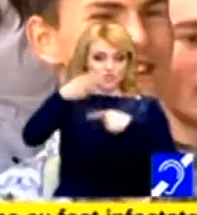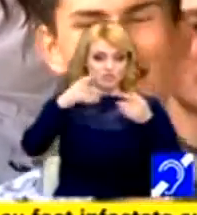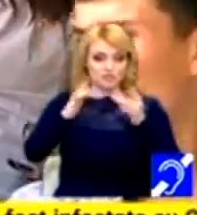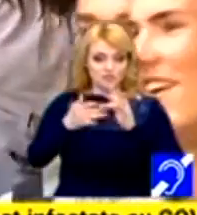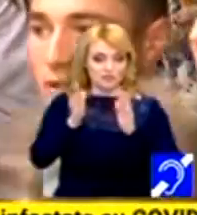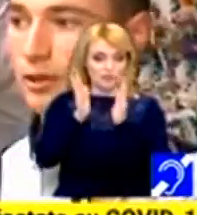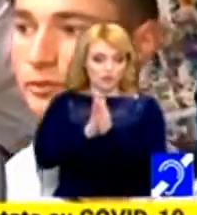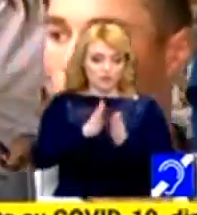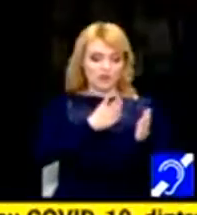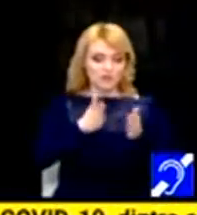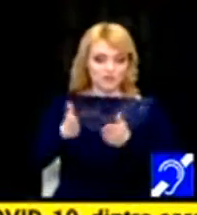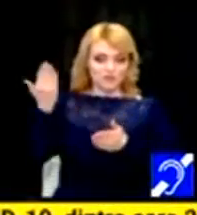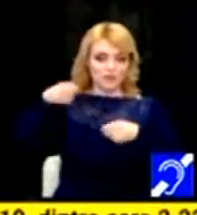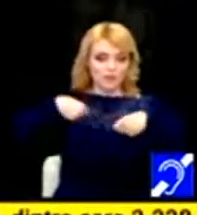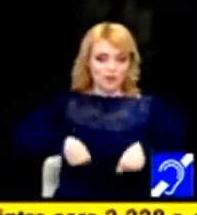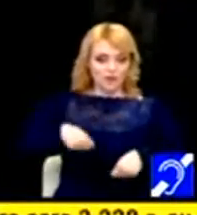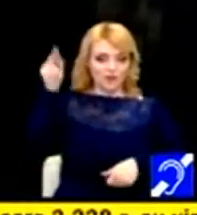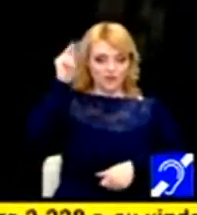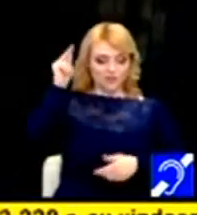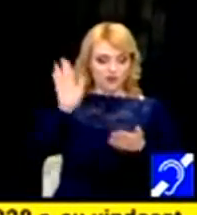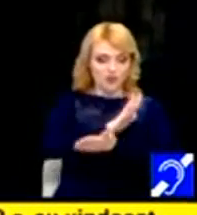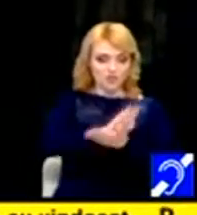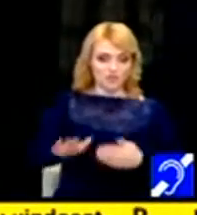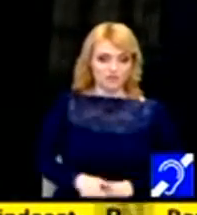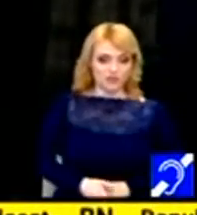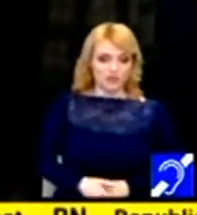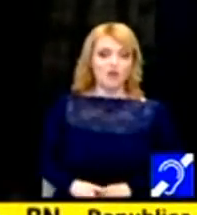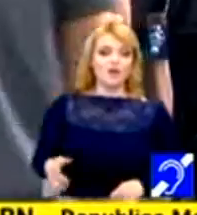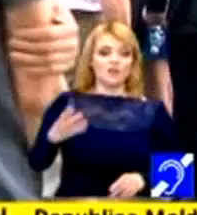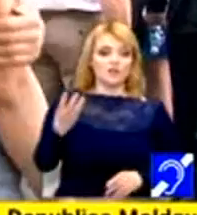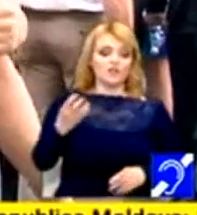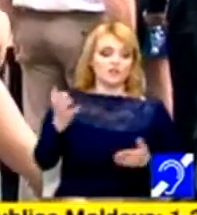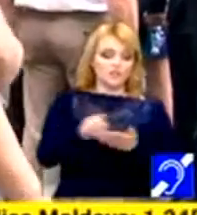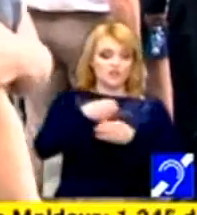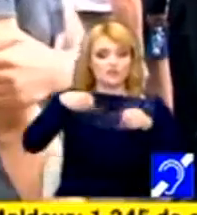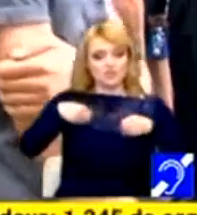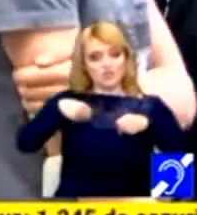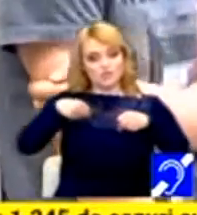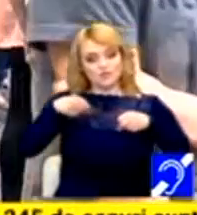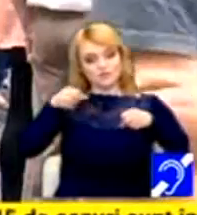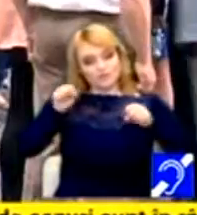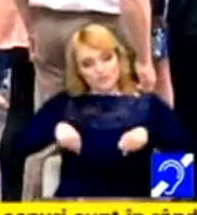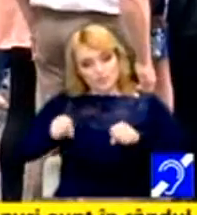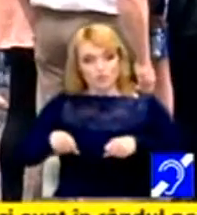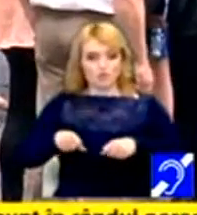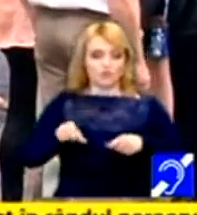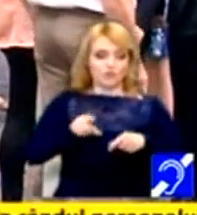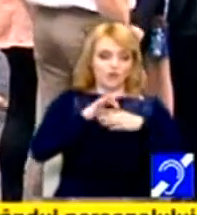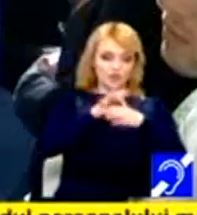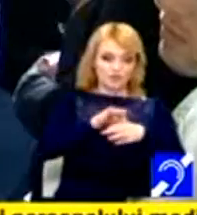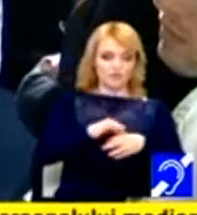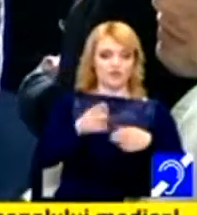se solicită respectarea dreptului la educație de calitate și identificarea unei posibilități de organizare a examenului de